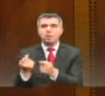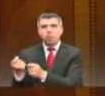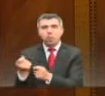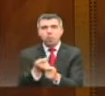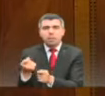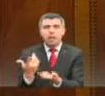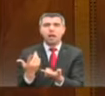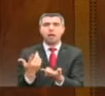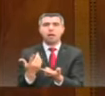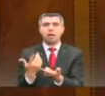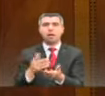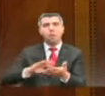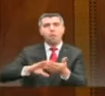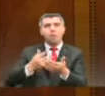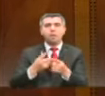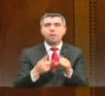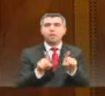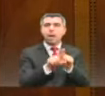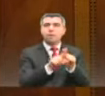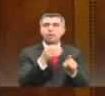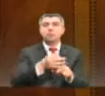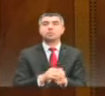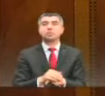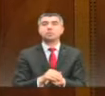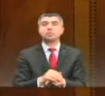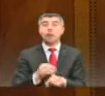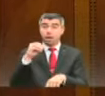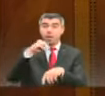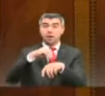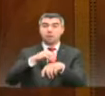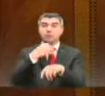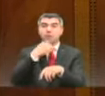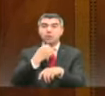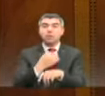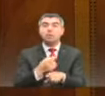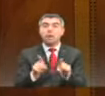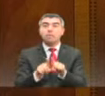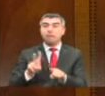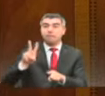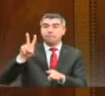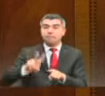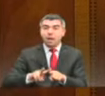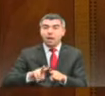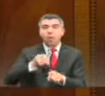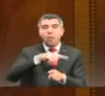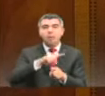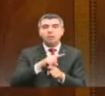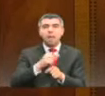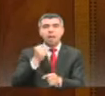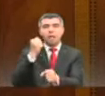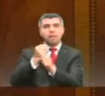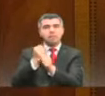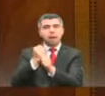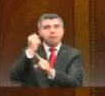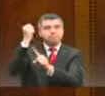المساعدة والوقاية المدنية، وتشيد بالروح الوطنية والمهنية العالية